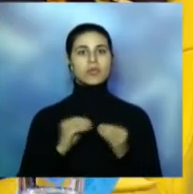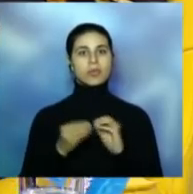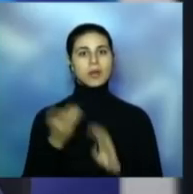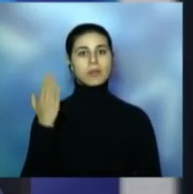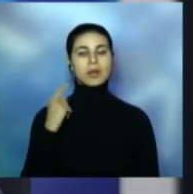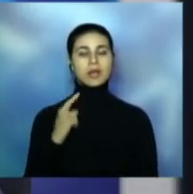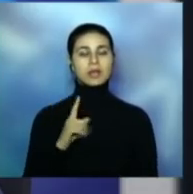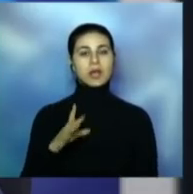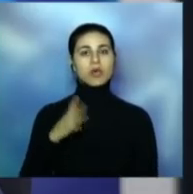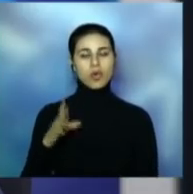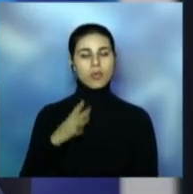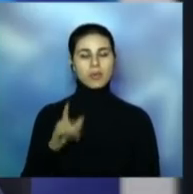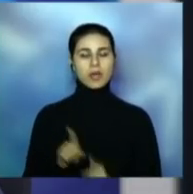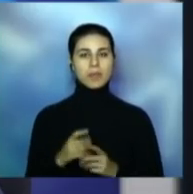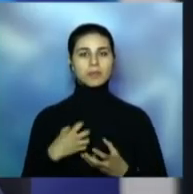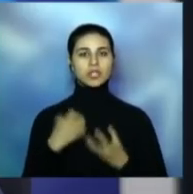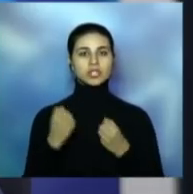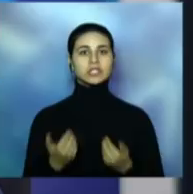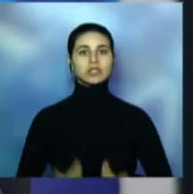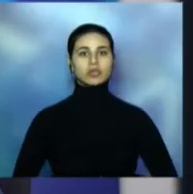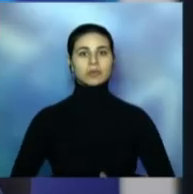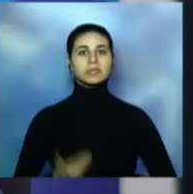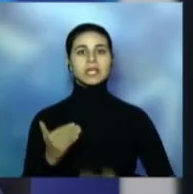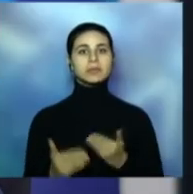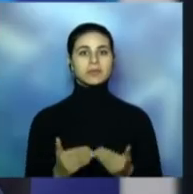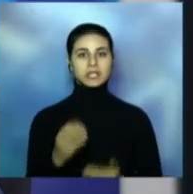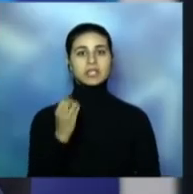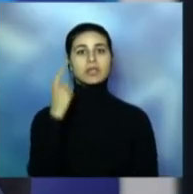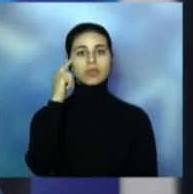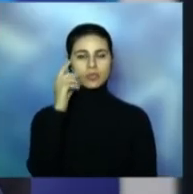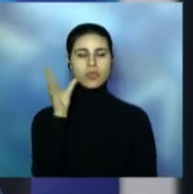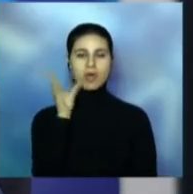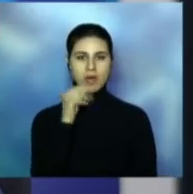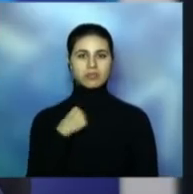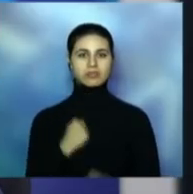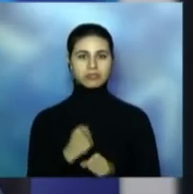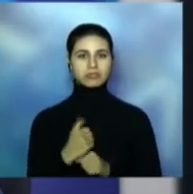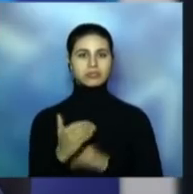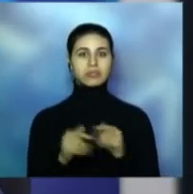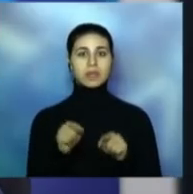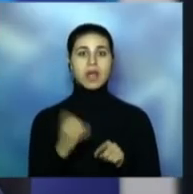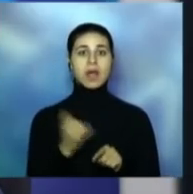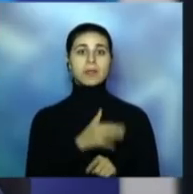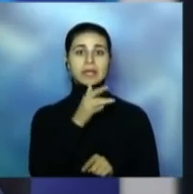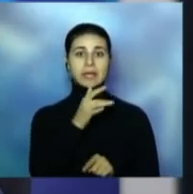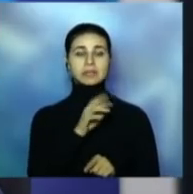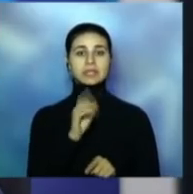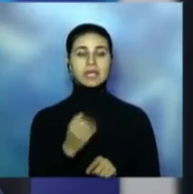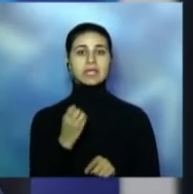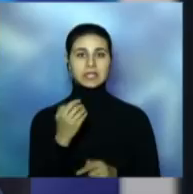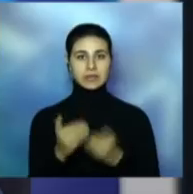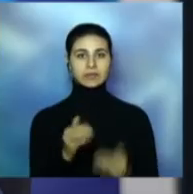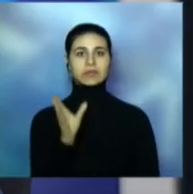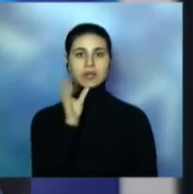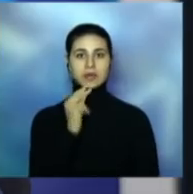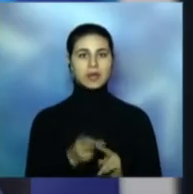წინ ცხოვრებისგან, ჯანსაღი ცხოვრებისგან მივიწევ. კიდევ ვფიქრობ, რომ კიდევ დავძლევ იმას, რაც ამ ეტაპზეა და კიდევ წინ